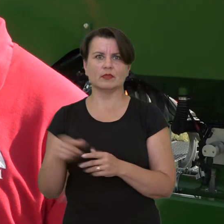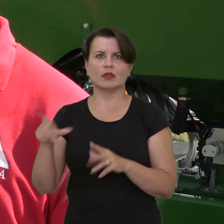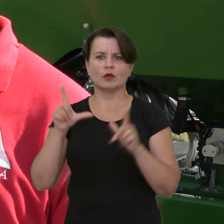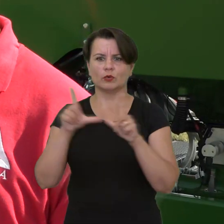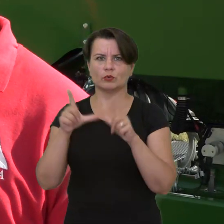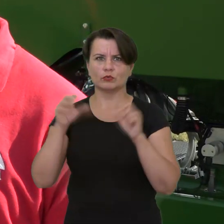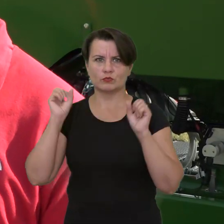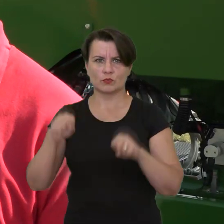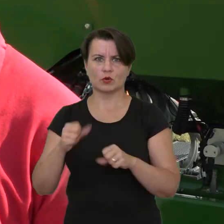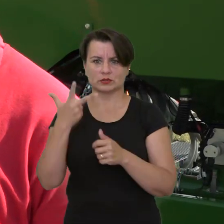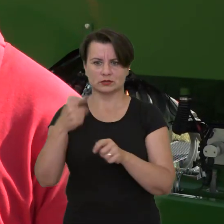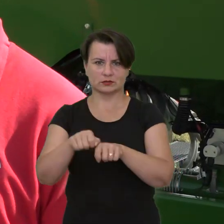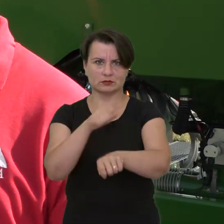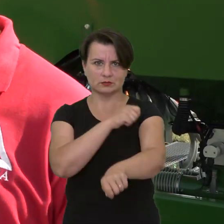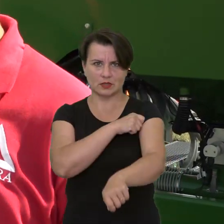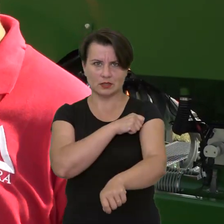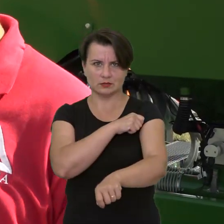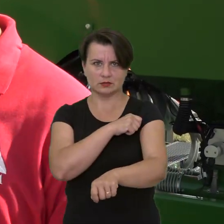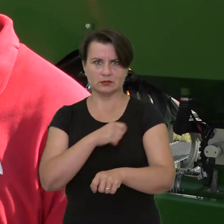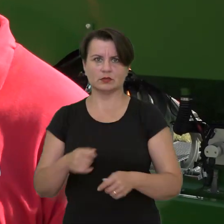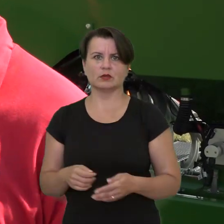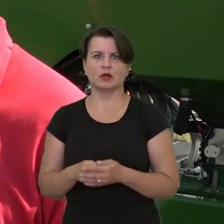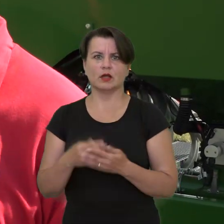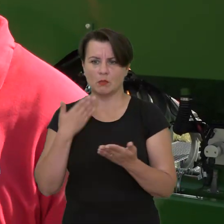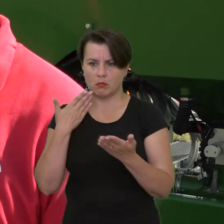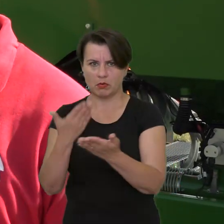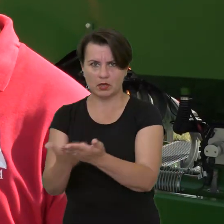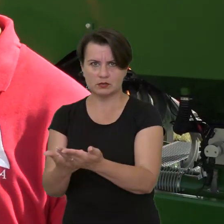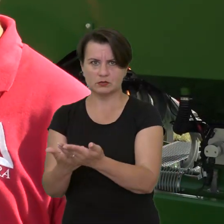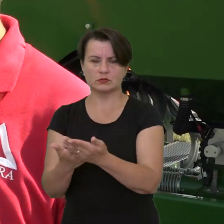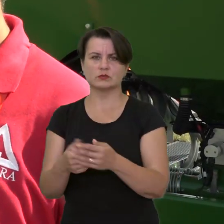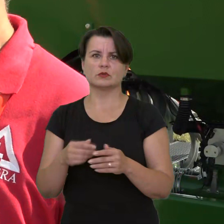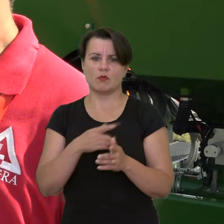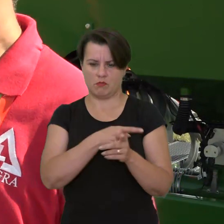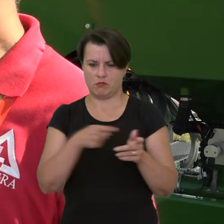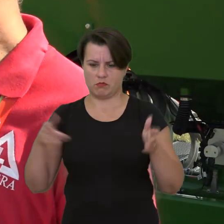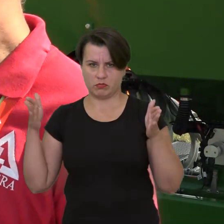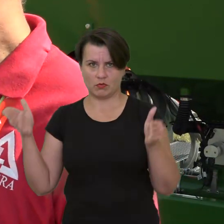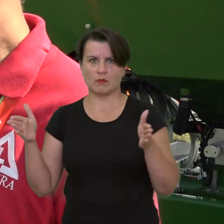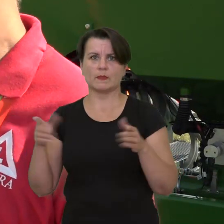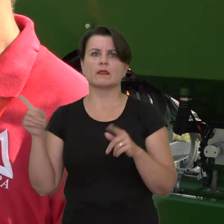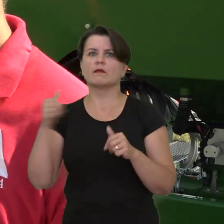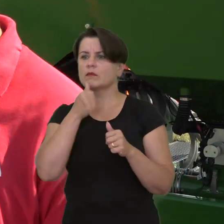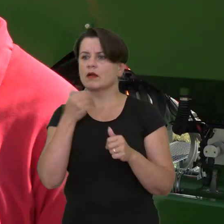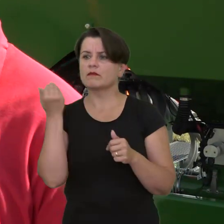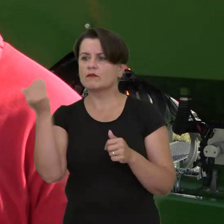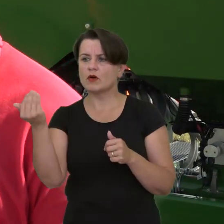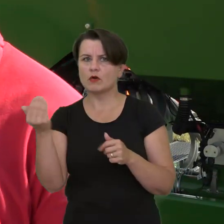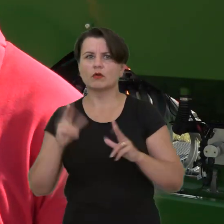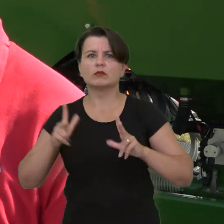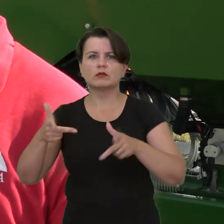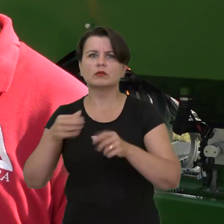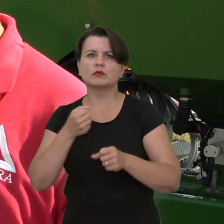ūkininkui galim pasiūlyti nuo 3 metrų, jau pačio mažiausio darbinio pločio, iki didesnių pagal jo